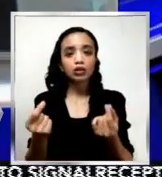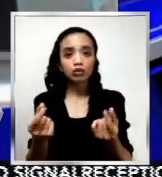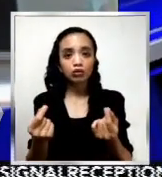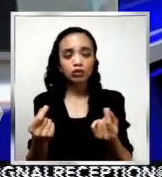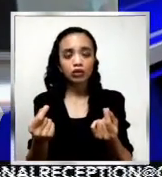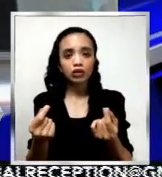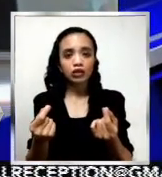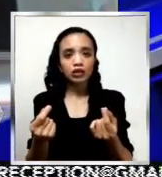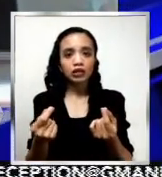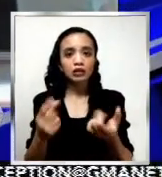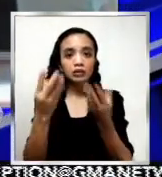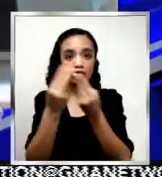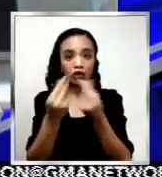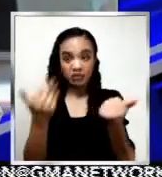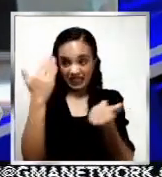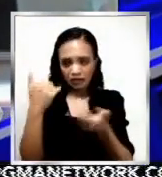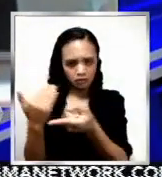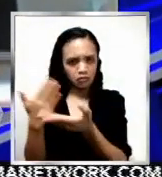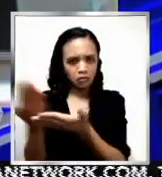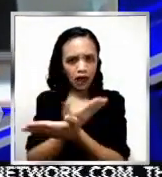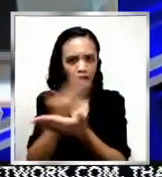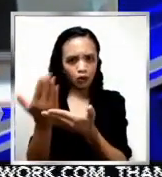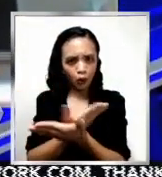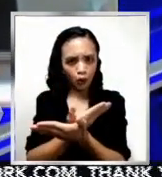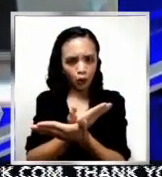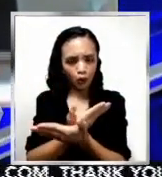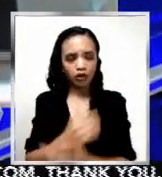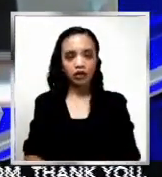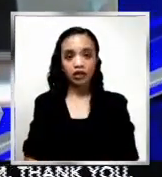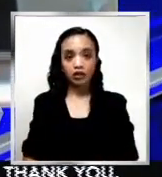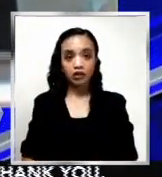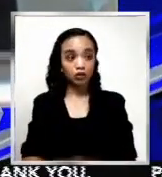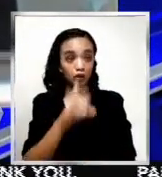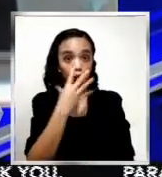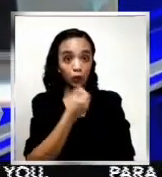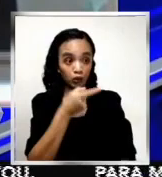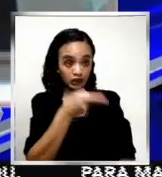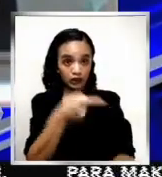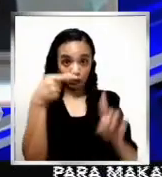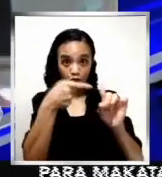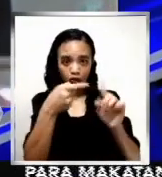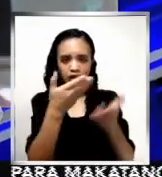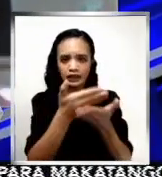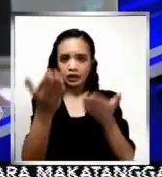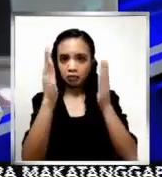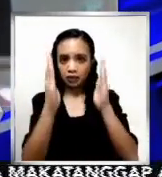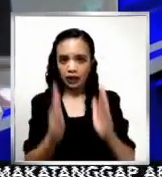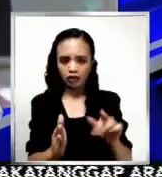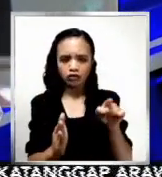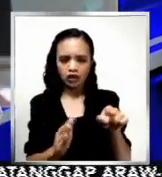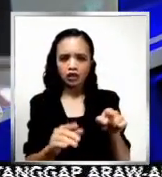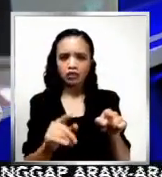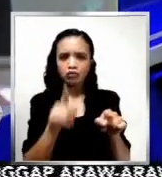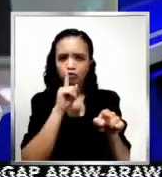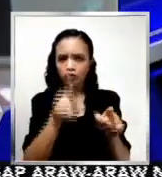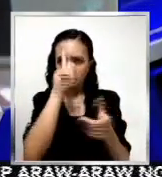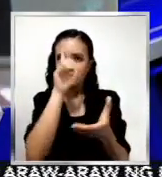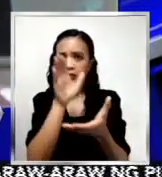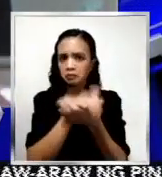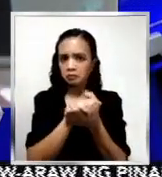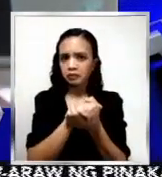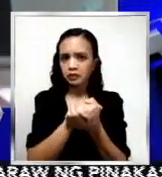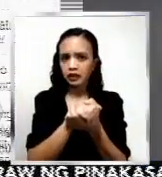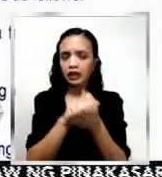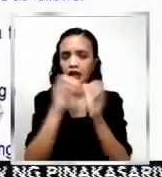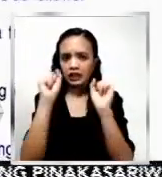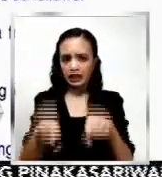bago. Kasi on the side nung buyer, talagang maniniwala ka eh. Pwede siya mag-file ng formal complaint